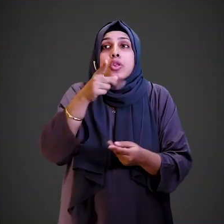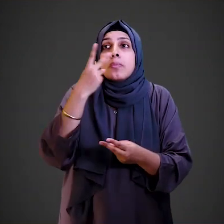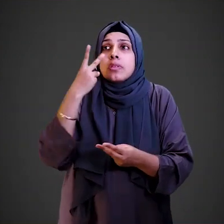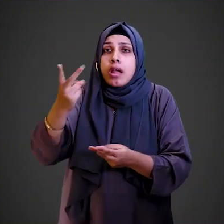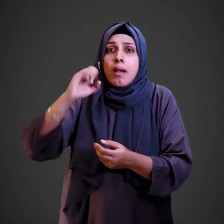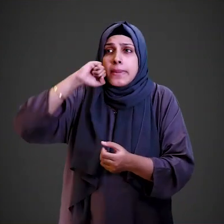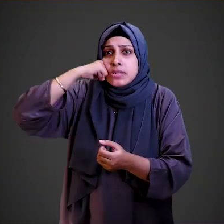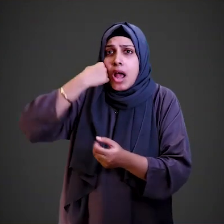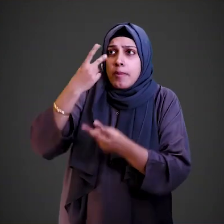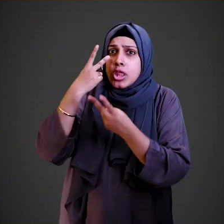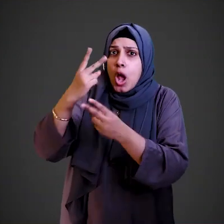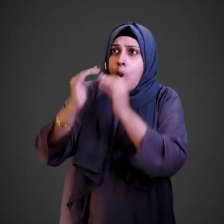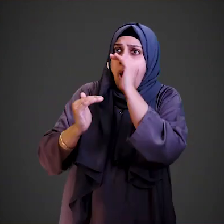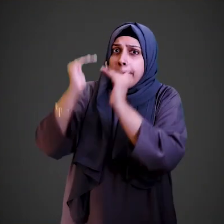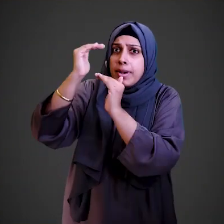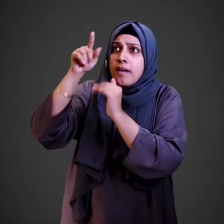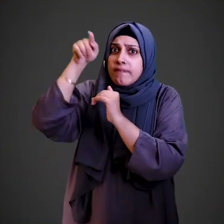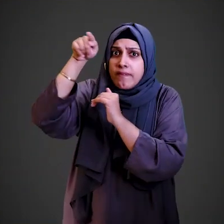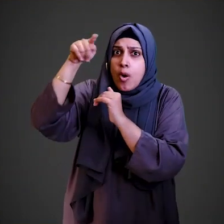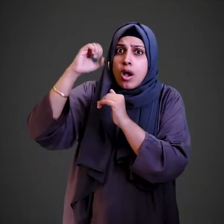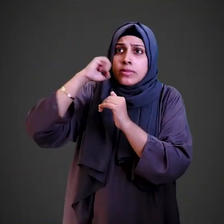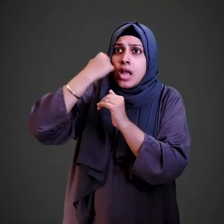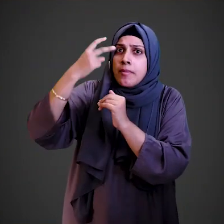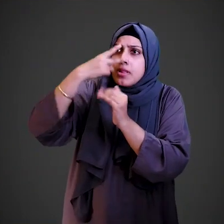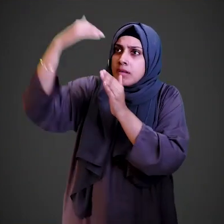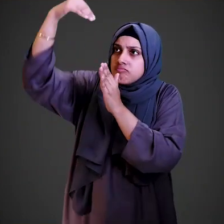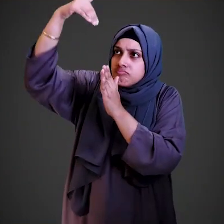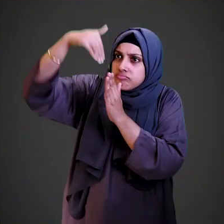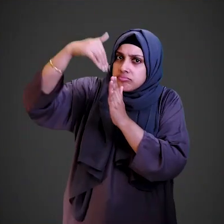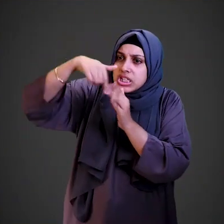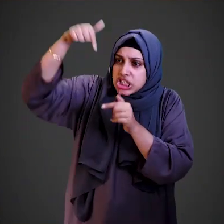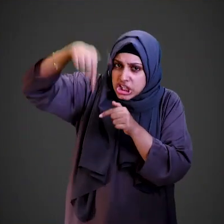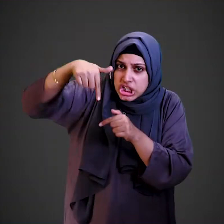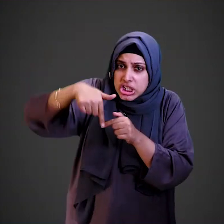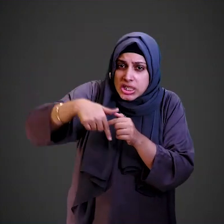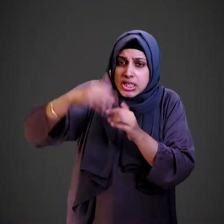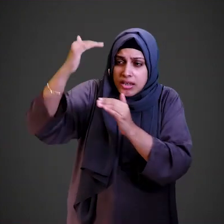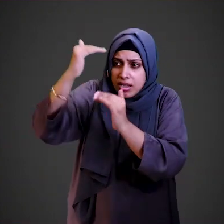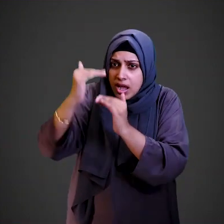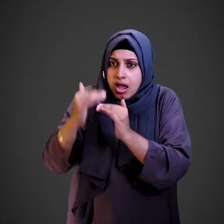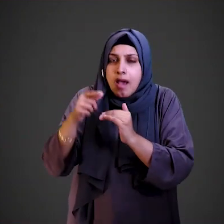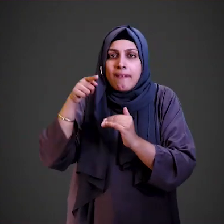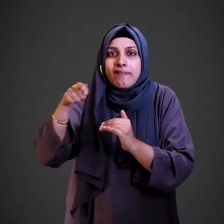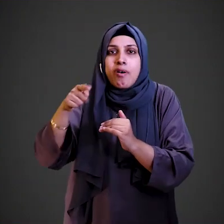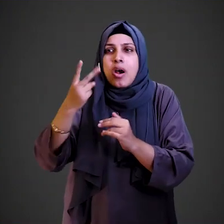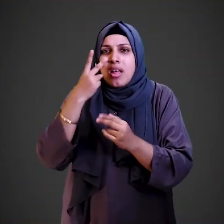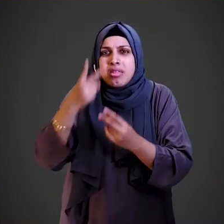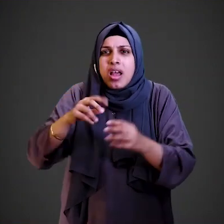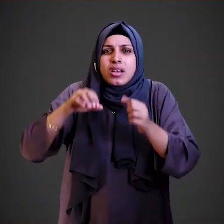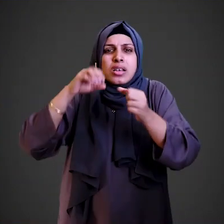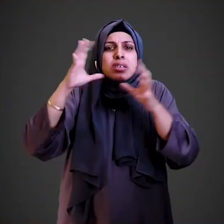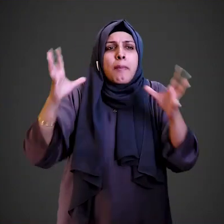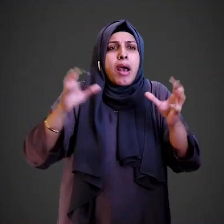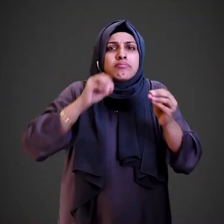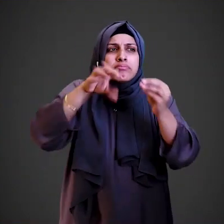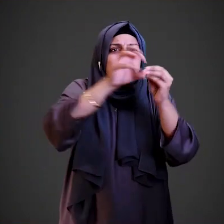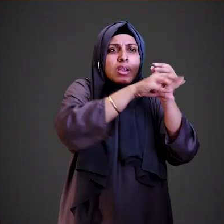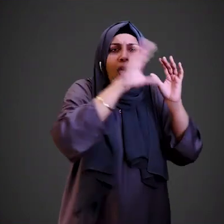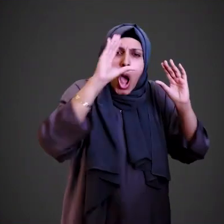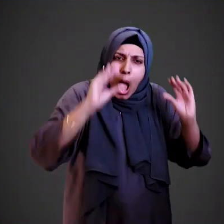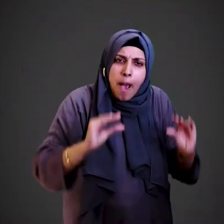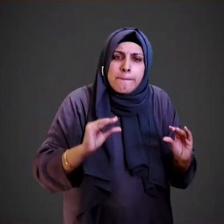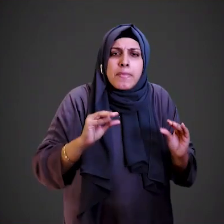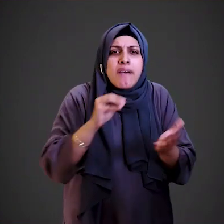جیسے جیسے آپ سینٹرل پنجاب سے ساؤتھ پنجاب کی طرف جاتے ہیں وہاں پہ آپ کو پبلک گڈ